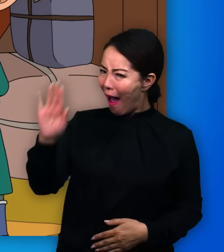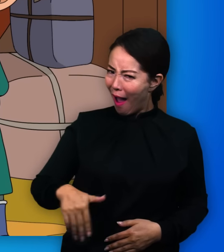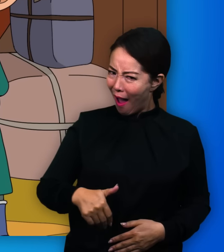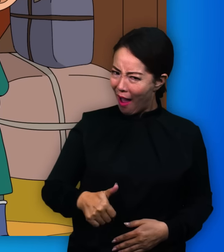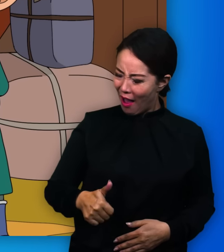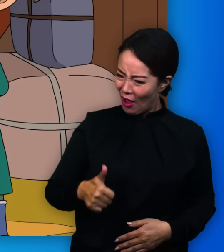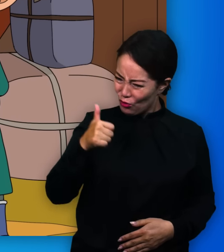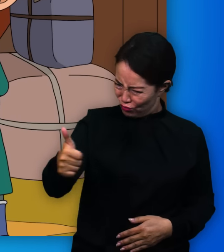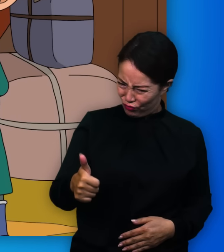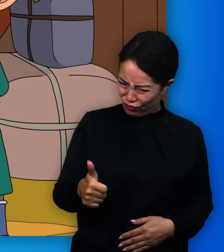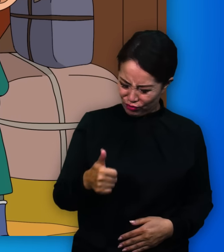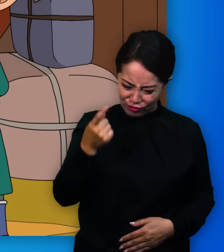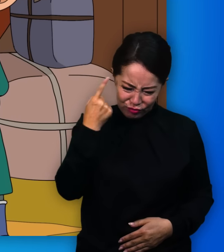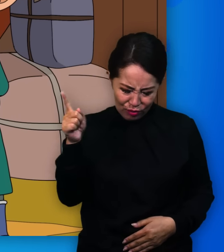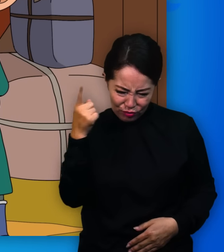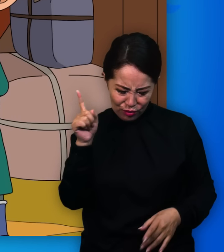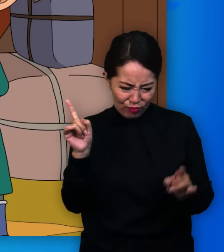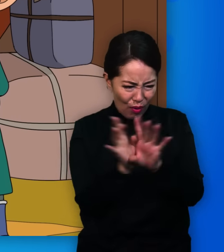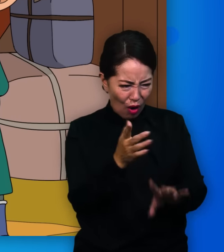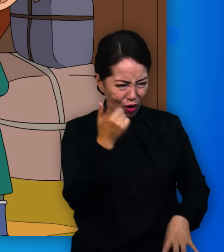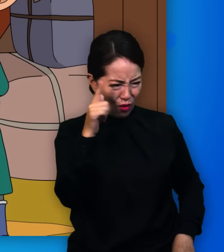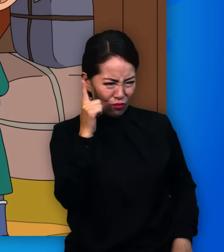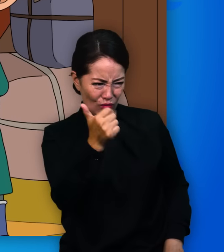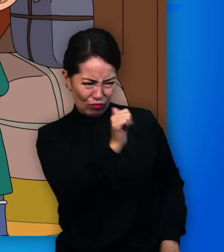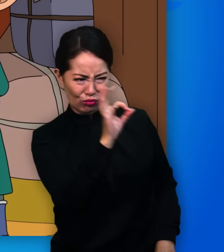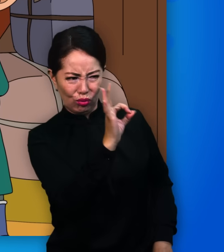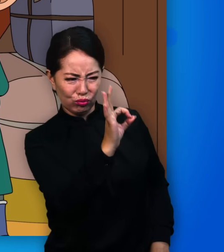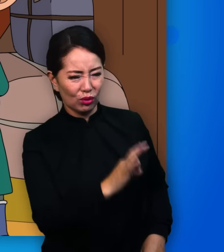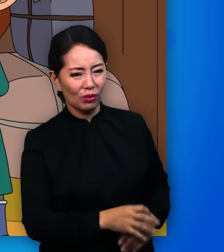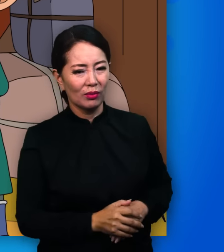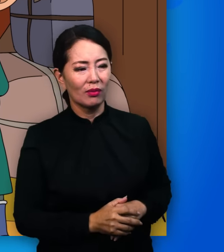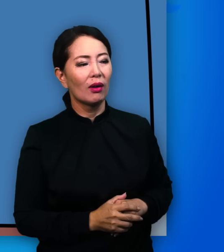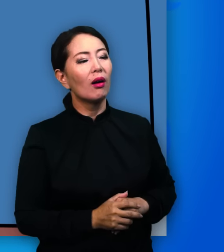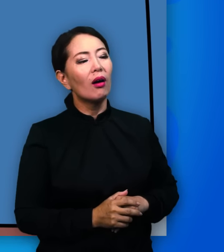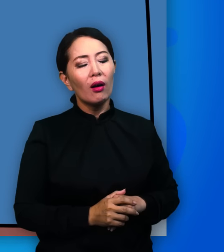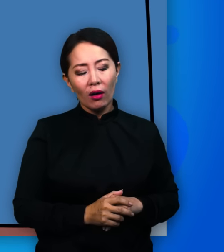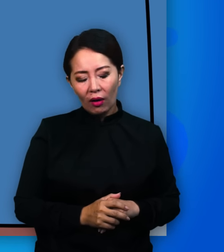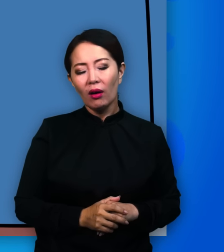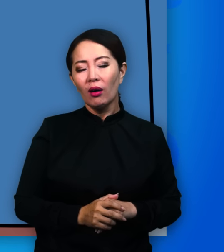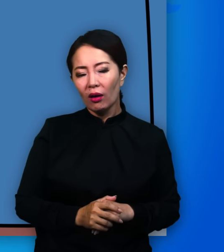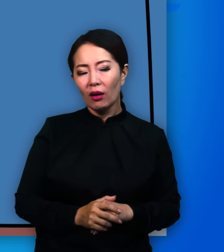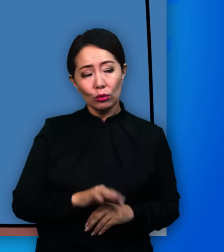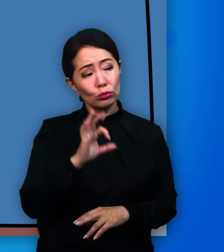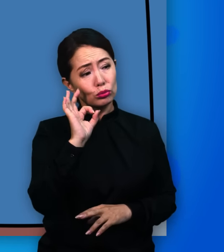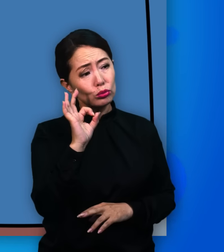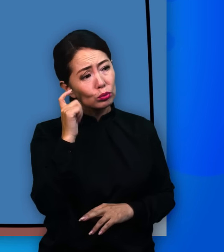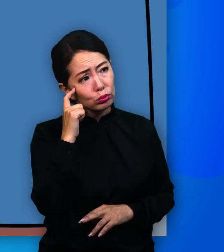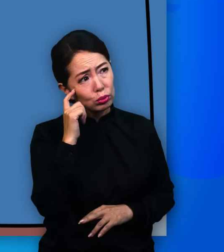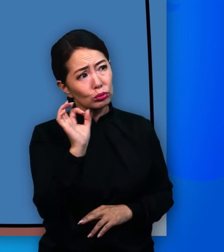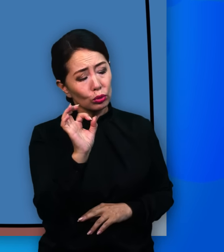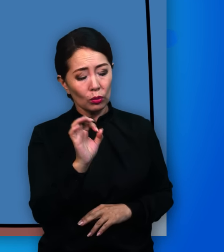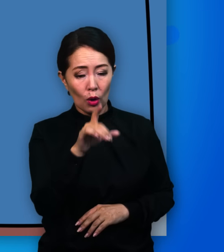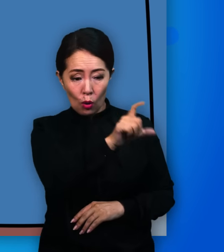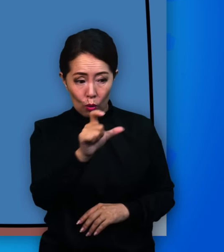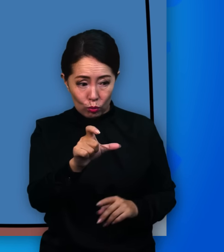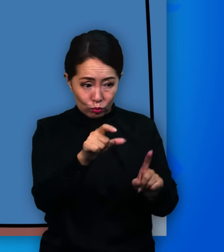таарлтыг. Хэрвээ итгүүлж чадах юм бол нөгөө ахаар хүмүүс туслуулъя. Юу ч бодож байна. Яг